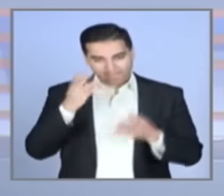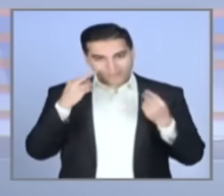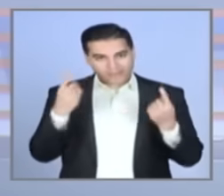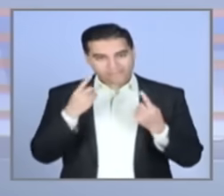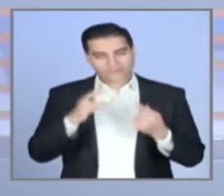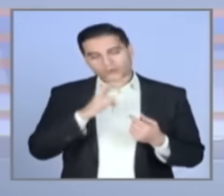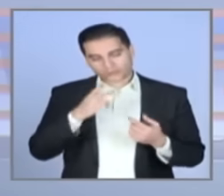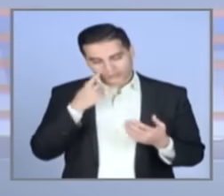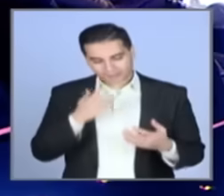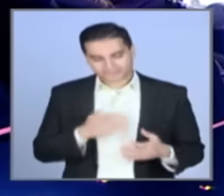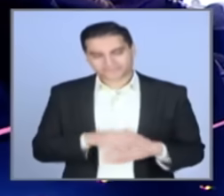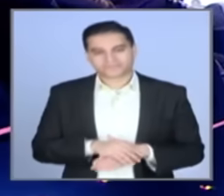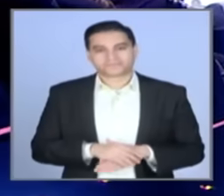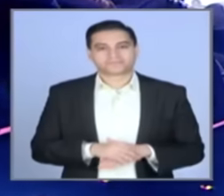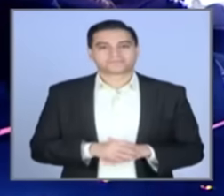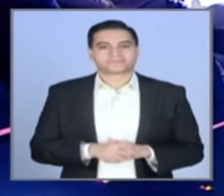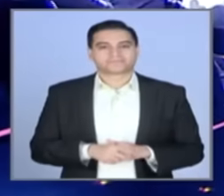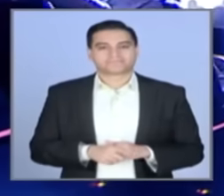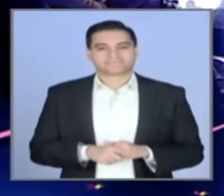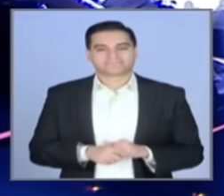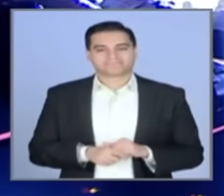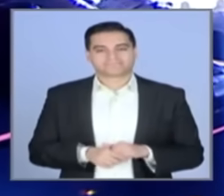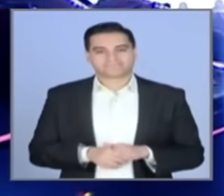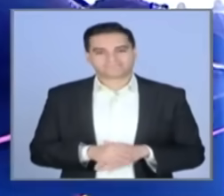عامة والسؤال هو